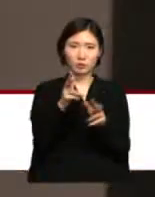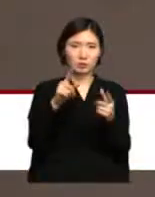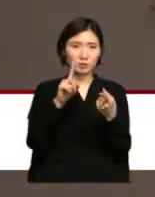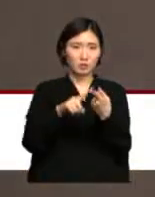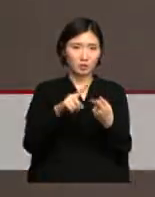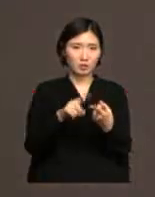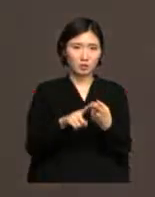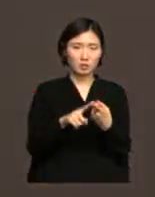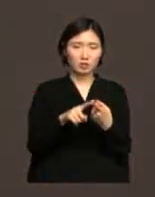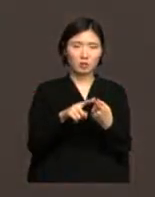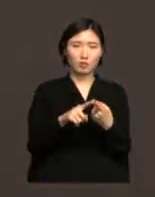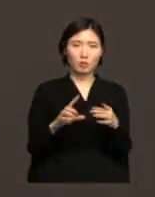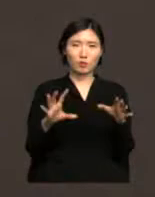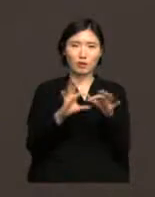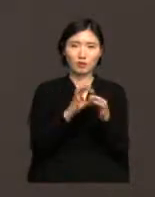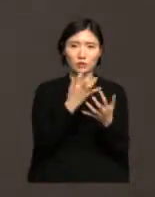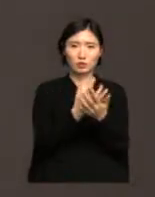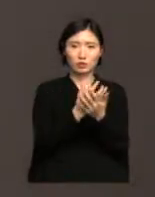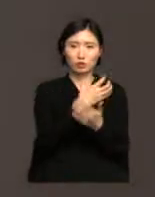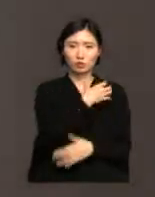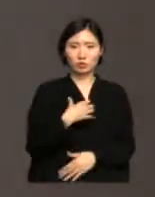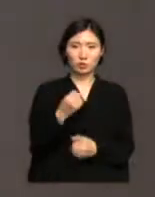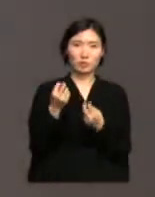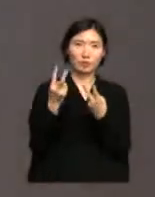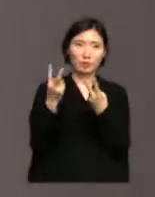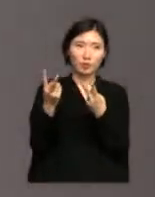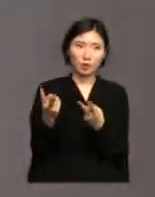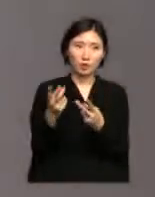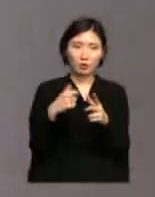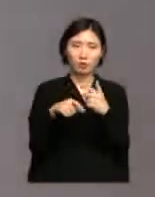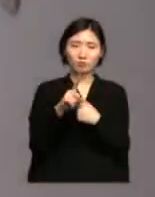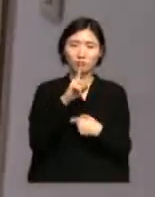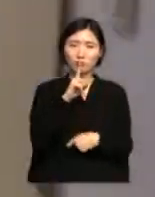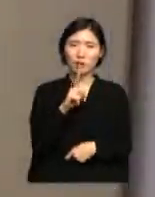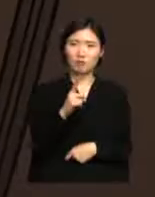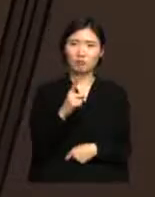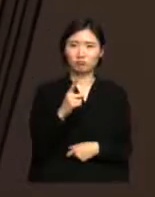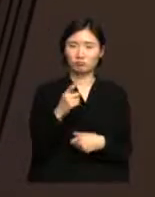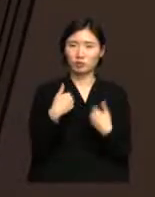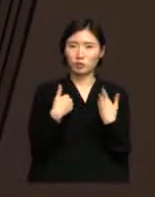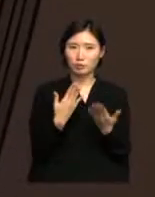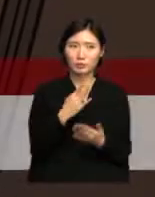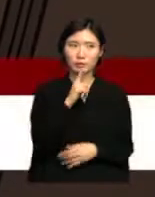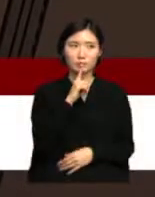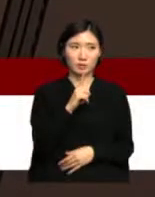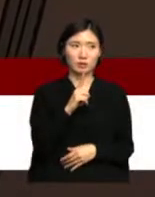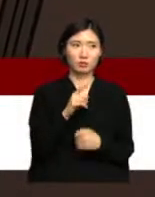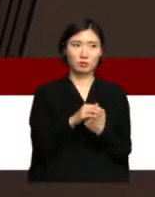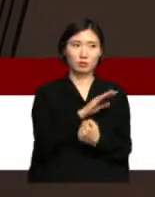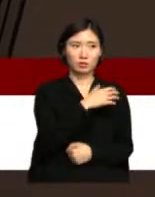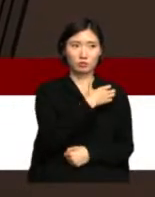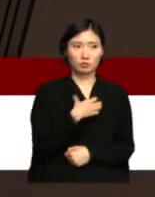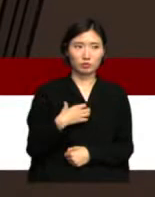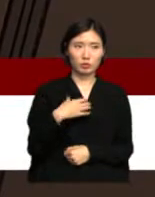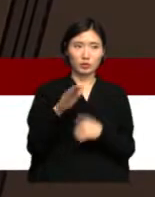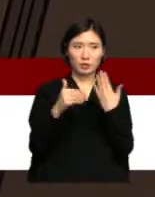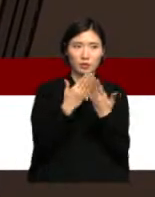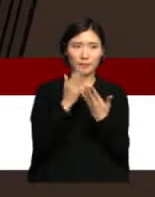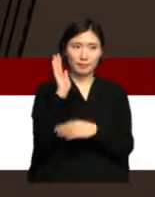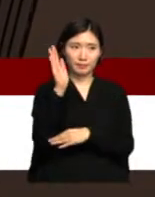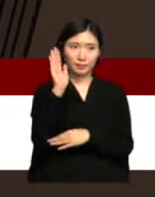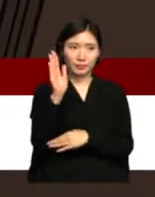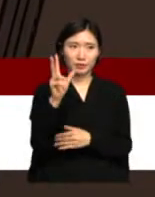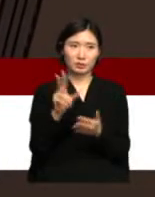대해 관련 자료를 구청에 제출해 더는 할 말이 없다는 입장입니다. 구청 쪽에 말씀을 드렸던 것 같아요. 네. 일단